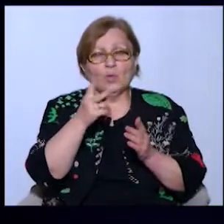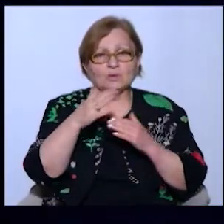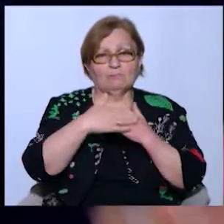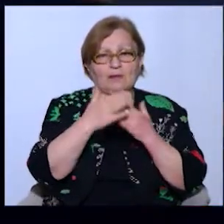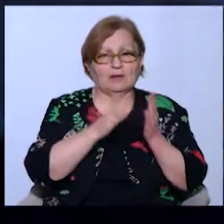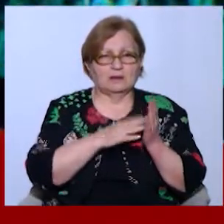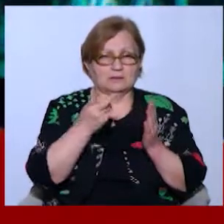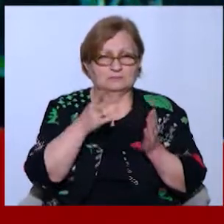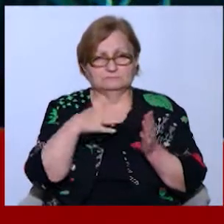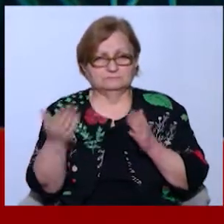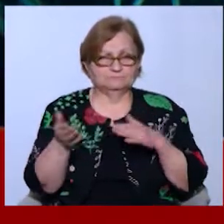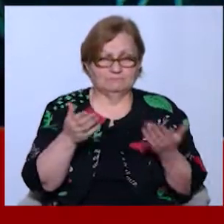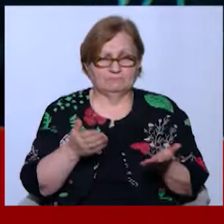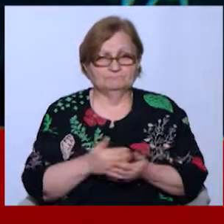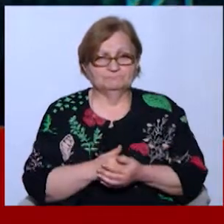მხარე.